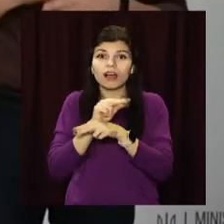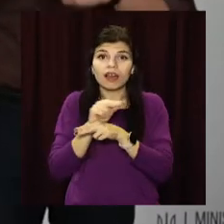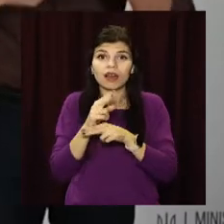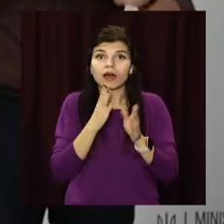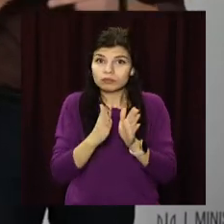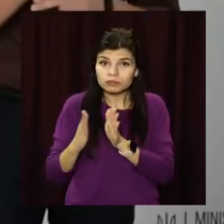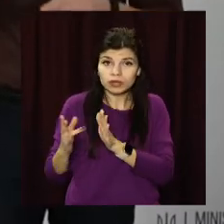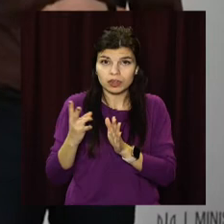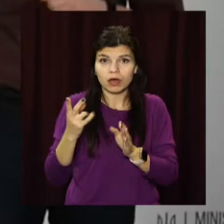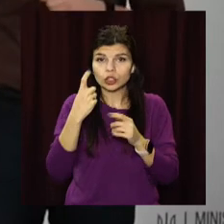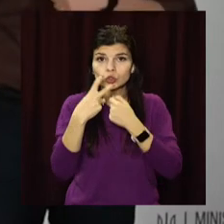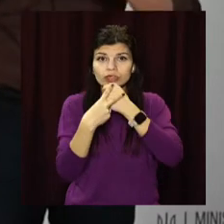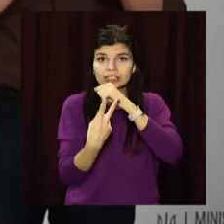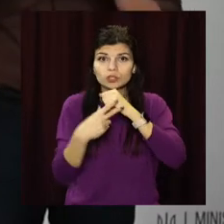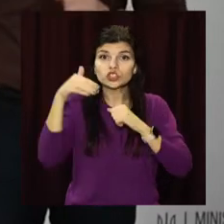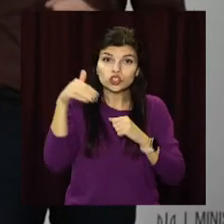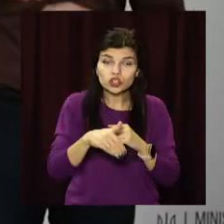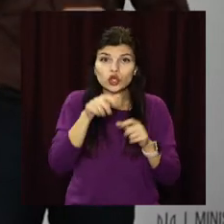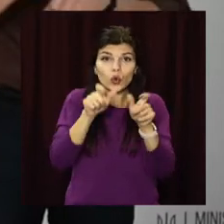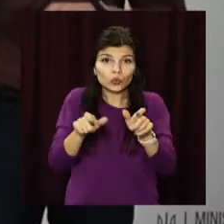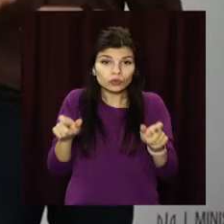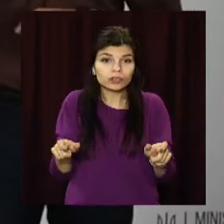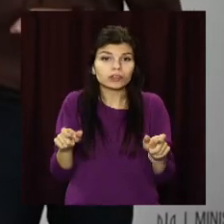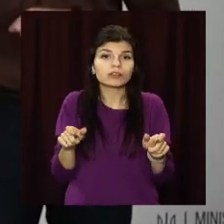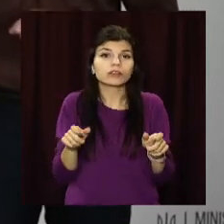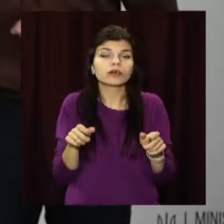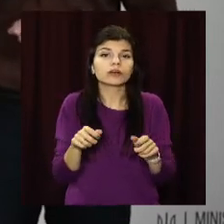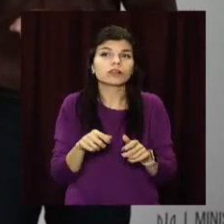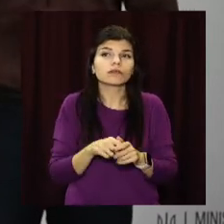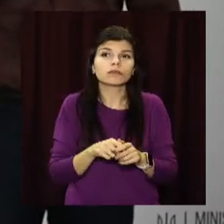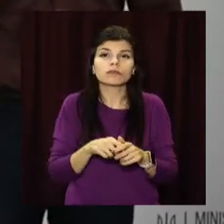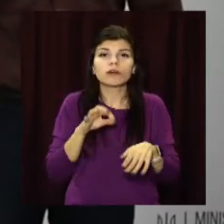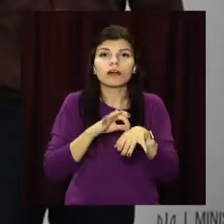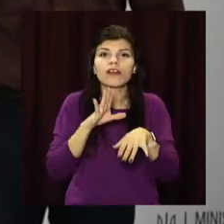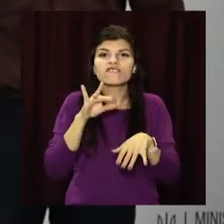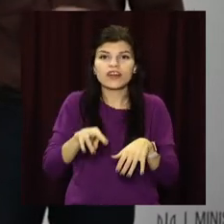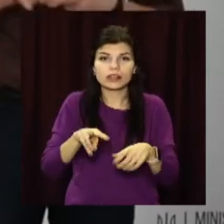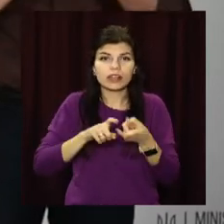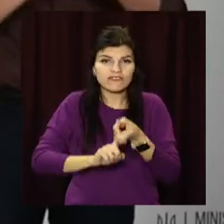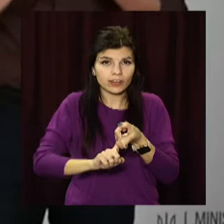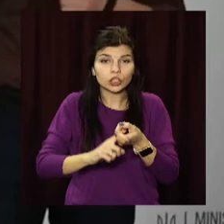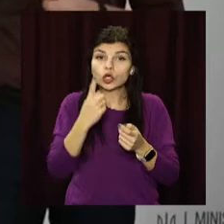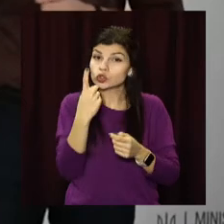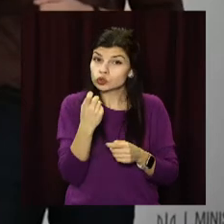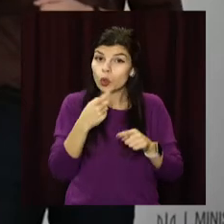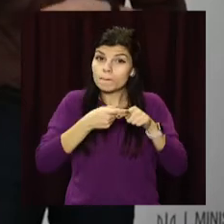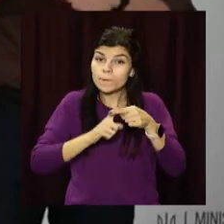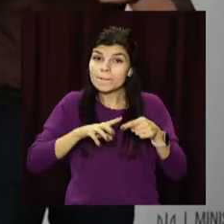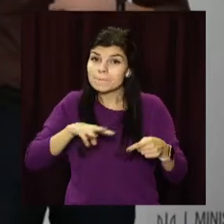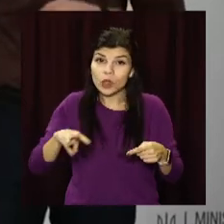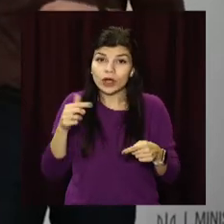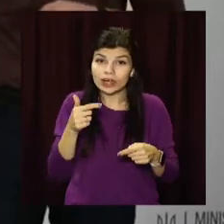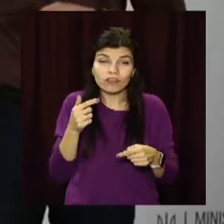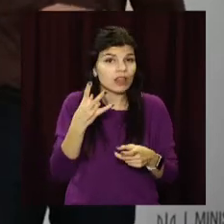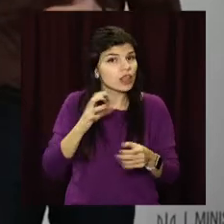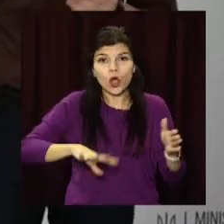лікування 117 тисяч пацієнтів з ВІЛ-інфекцією. 100,5 мільйонів гривень